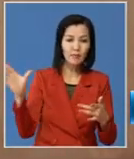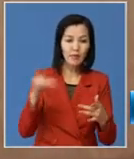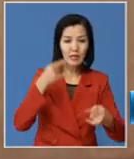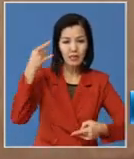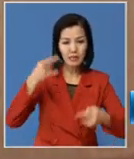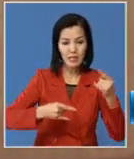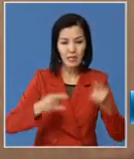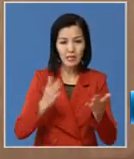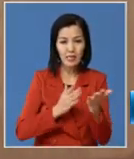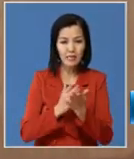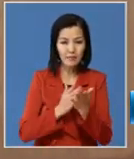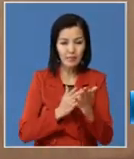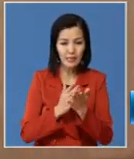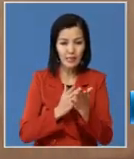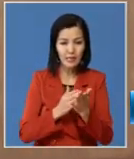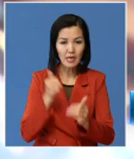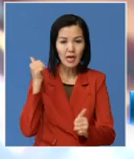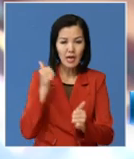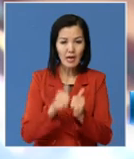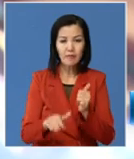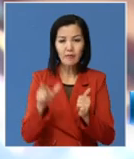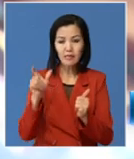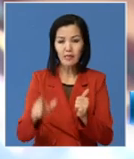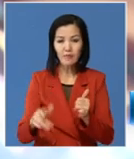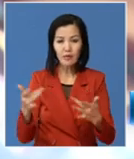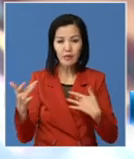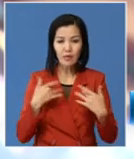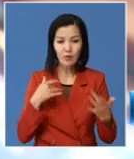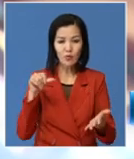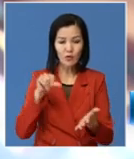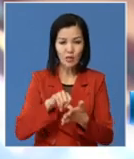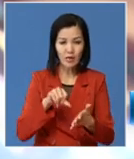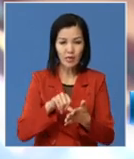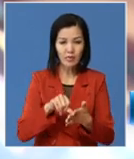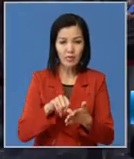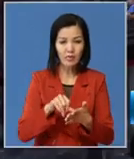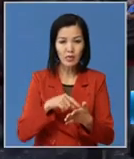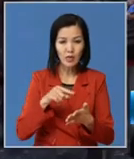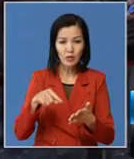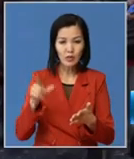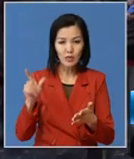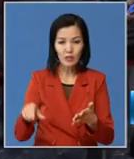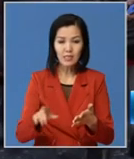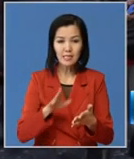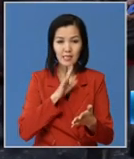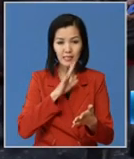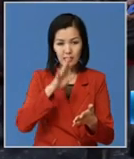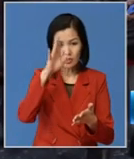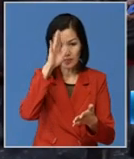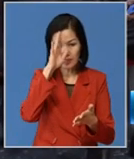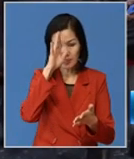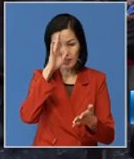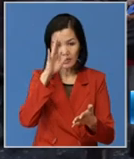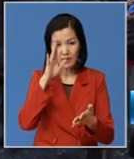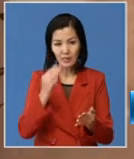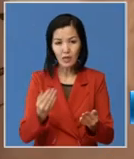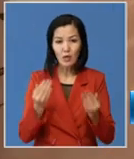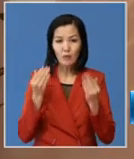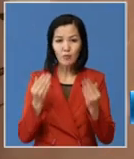сізді үйленгенін өзінде де тойыңызды қалай өткізесіз, кімдер қонақтар келеді, қанша шығып болады, қанша уақыт келеді. Ал егер